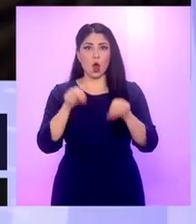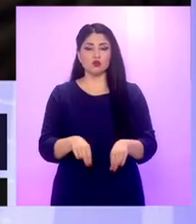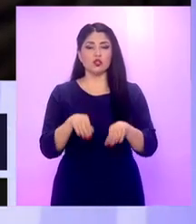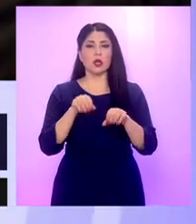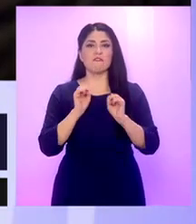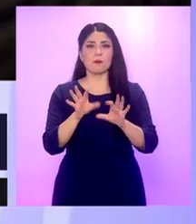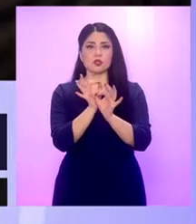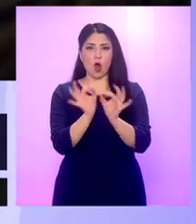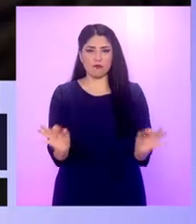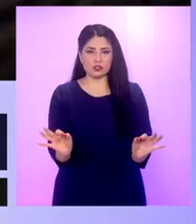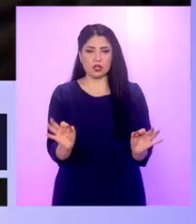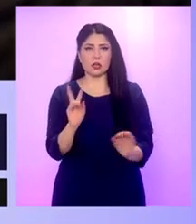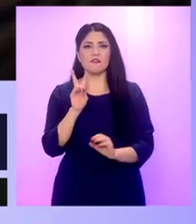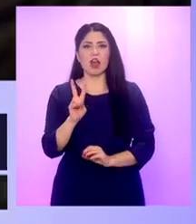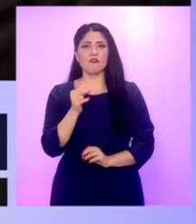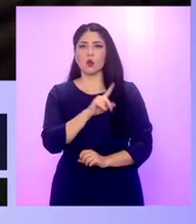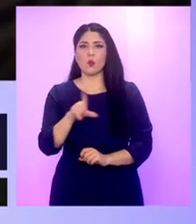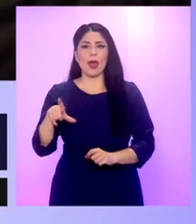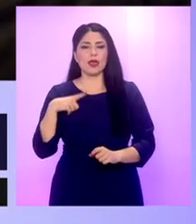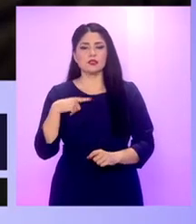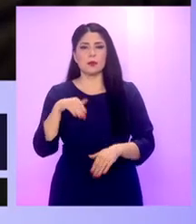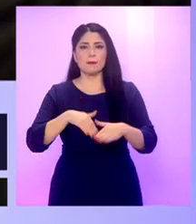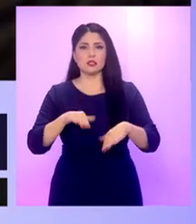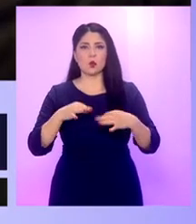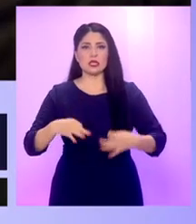informație oficială. Vlad Voiculescu nu mai este ministrul al sănătății.